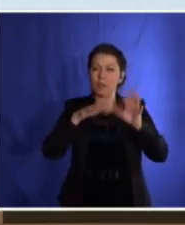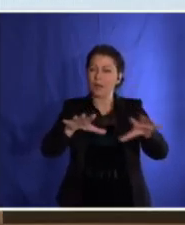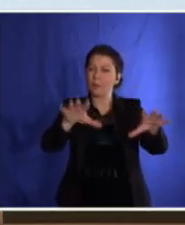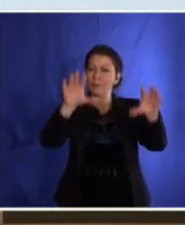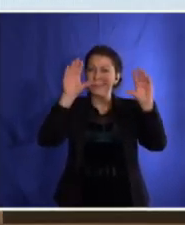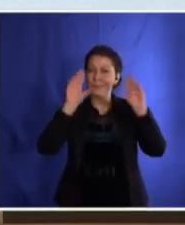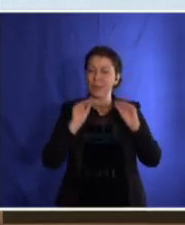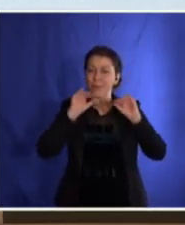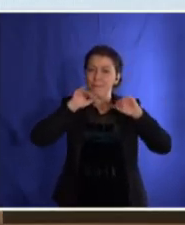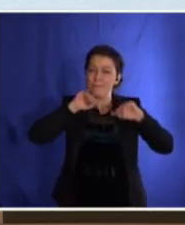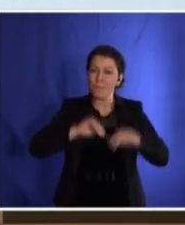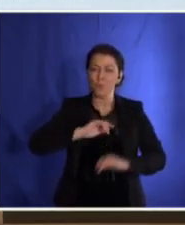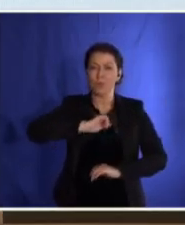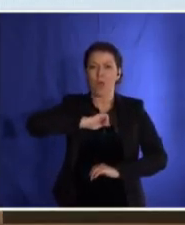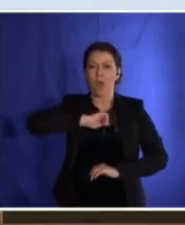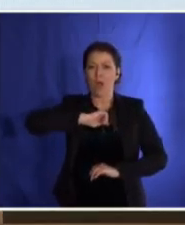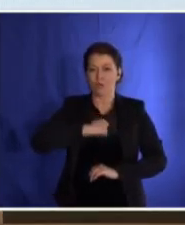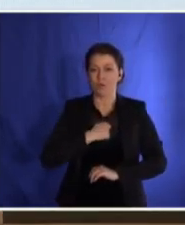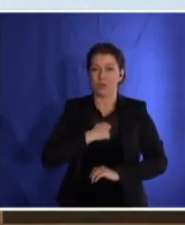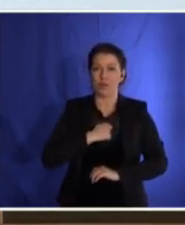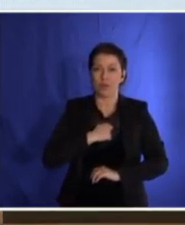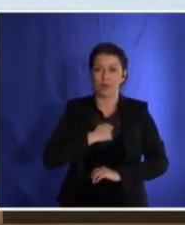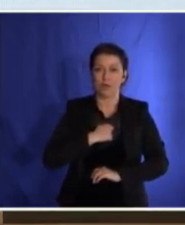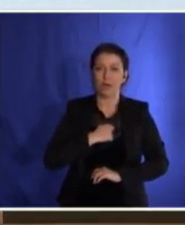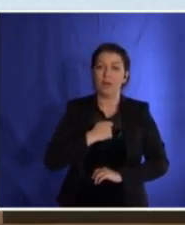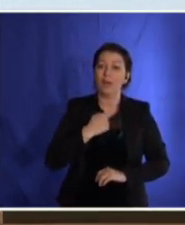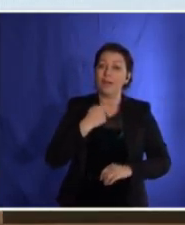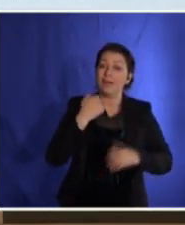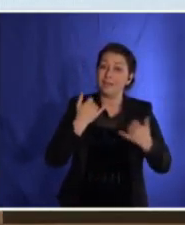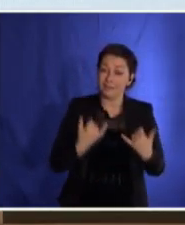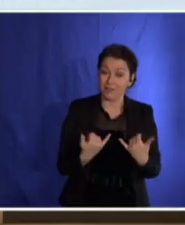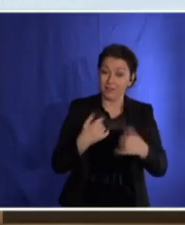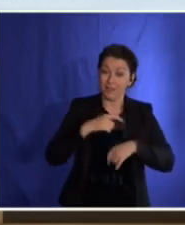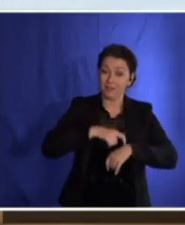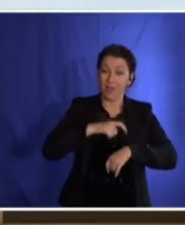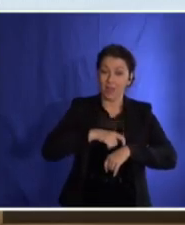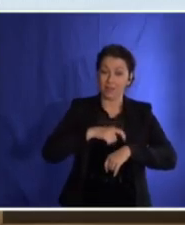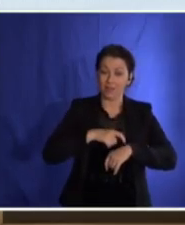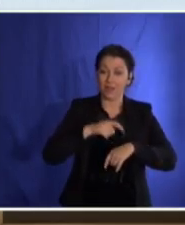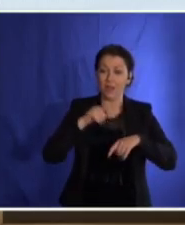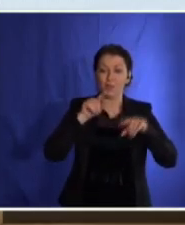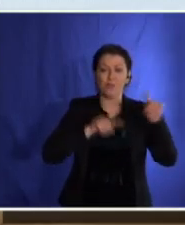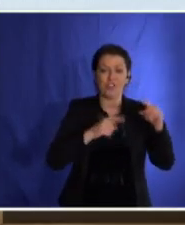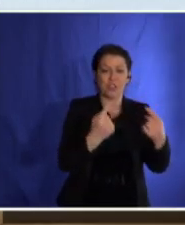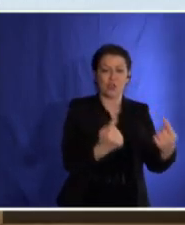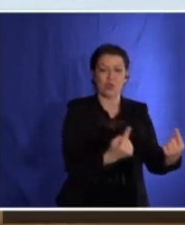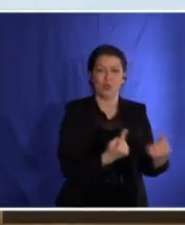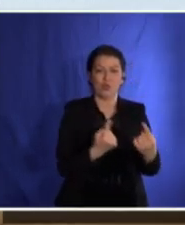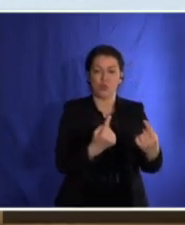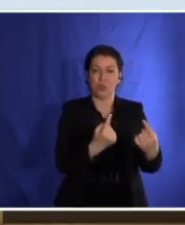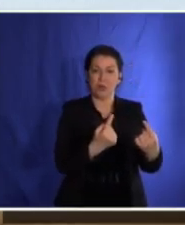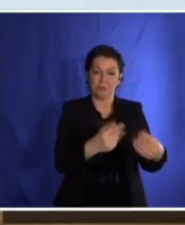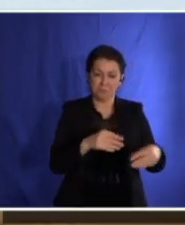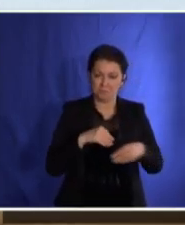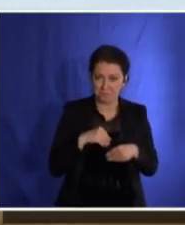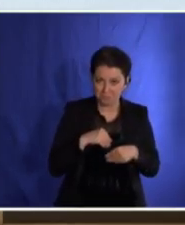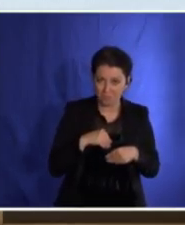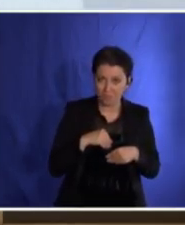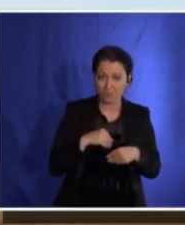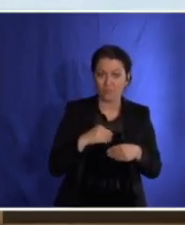müssen. In dieser Zeit dürfen wir uns nicht mit Zuständen abfinden. In dieser